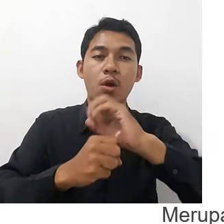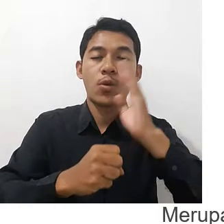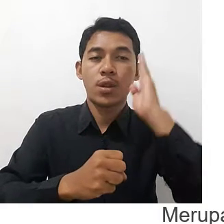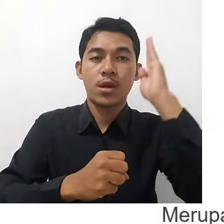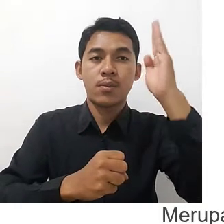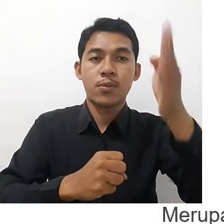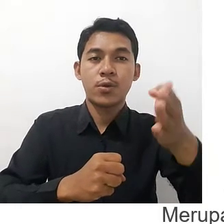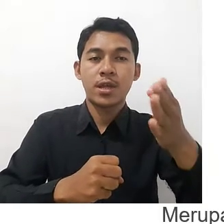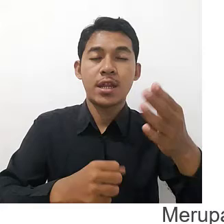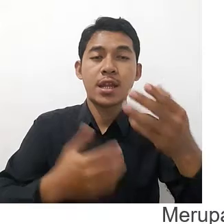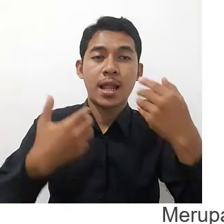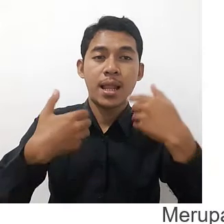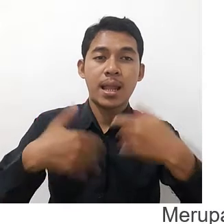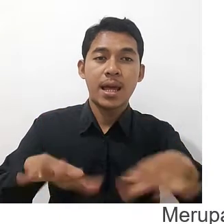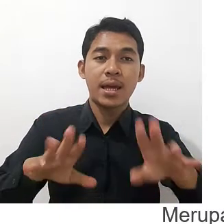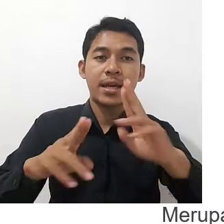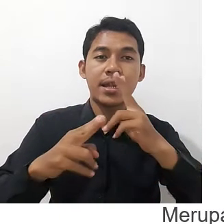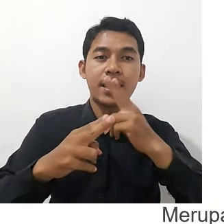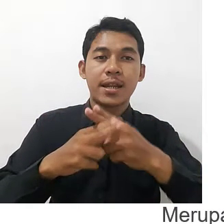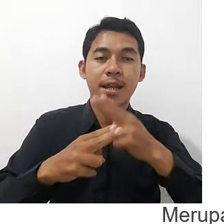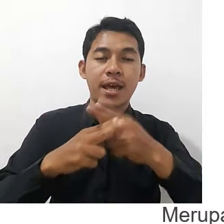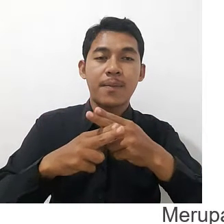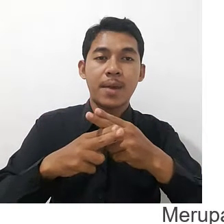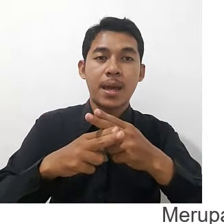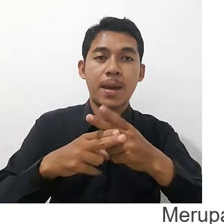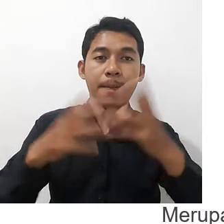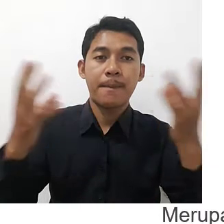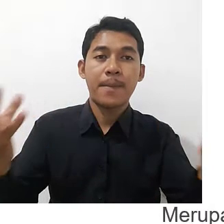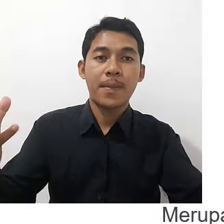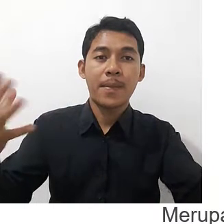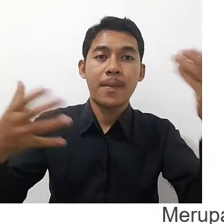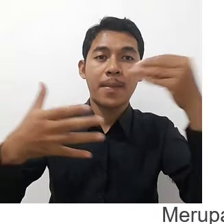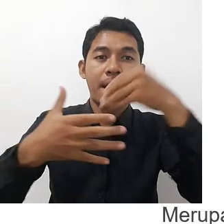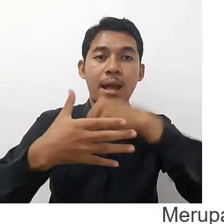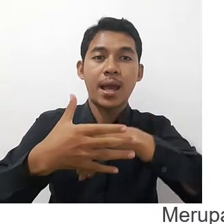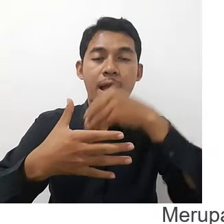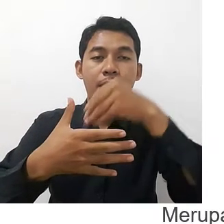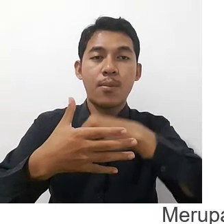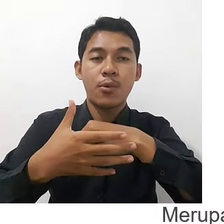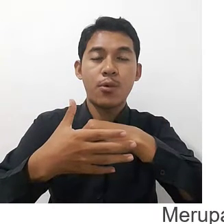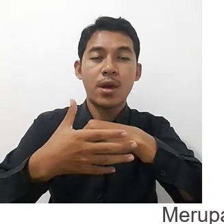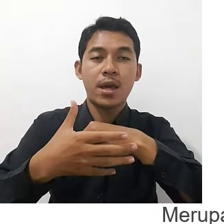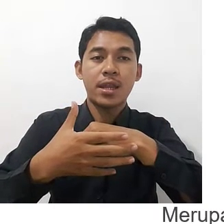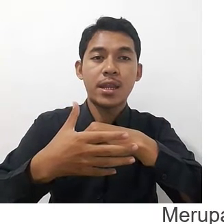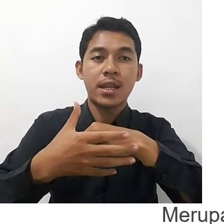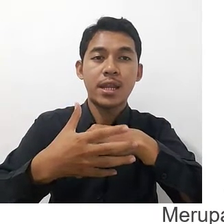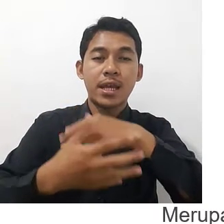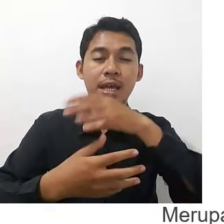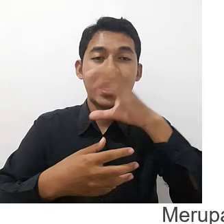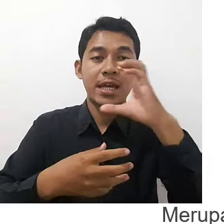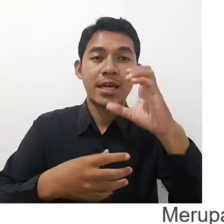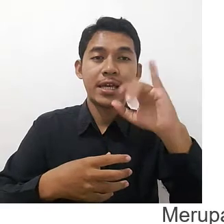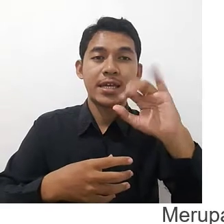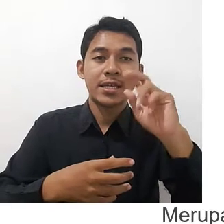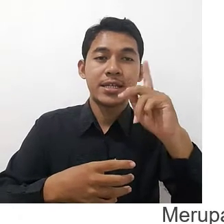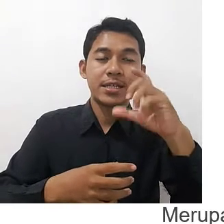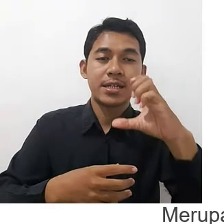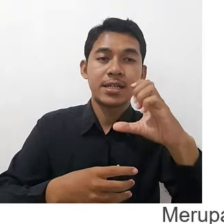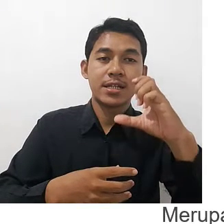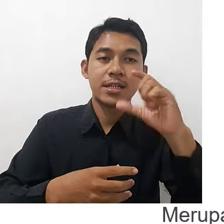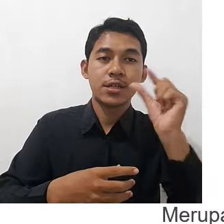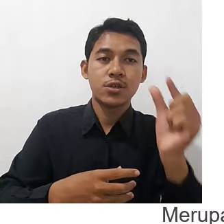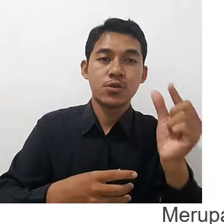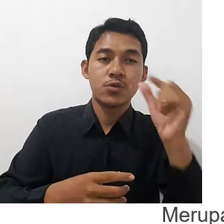akhirnya lahirlah yang namanya integrated circuit atau yang kita kenal sebagai IC. Nah, IC ini dia lebih kecil